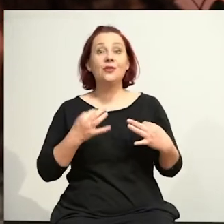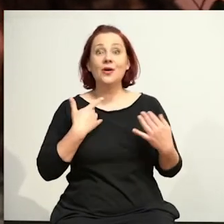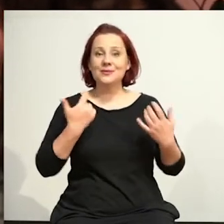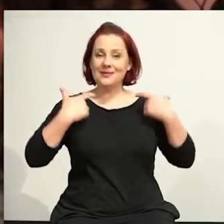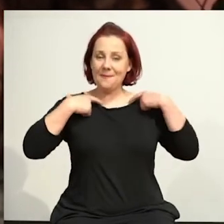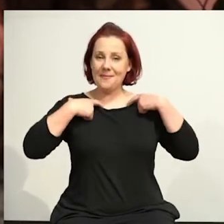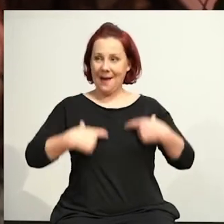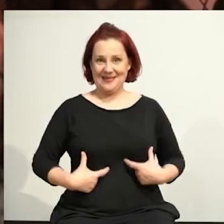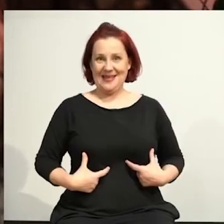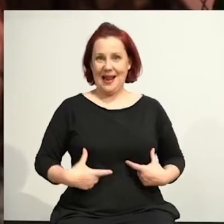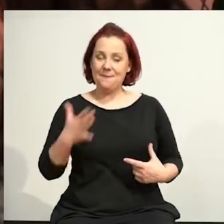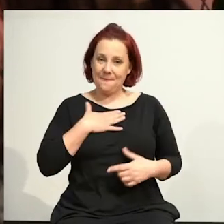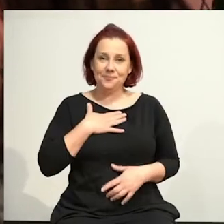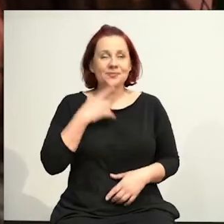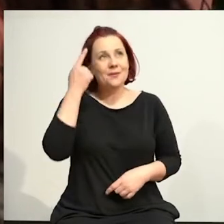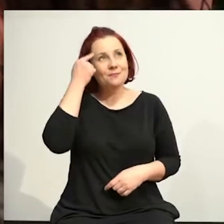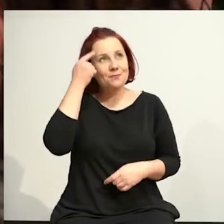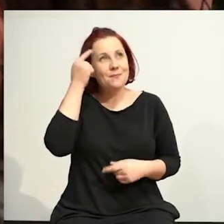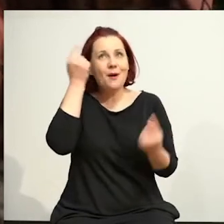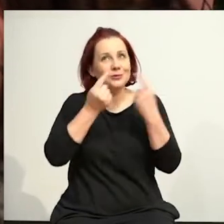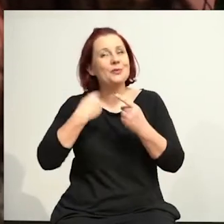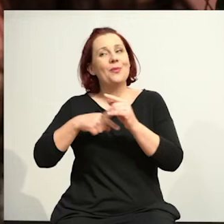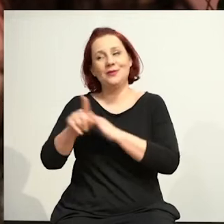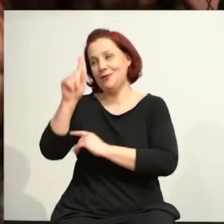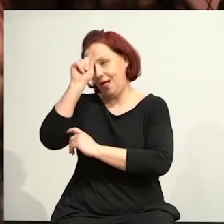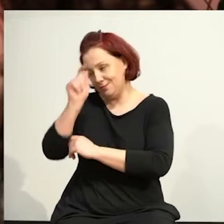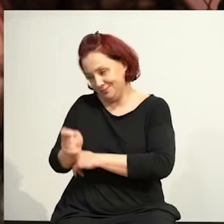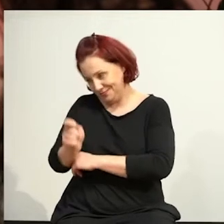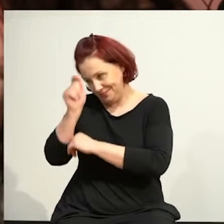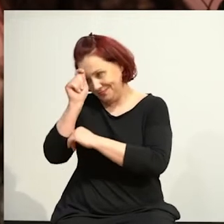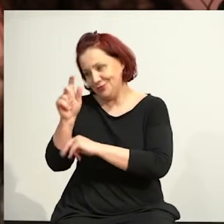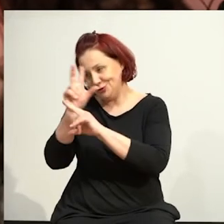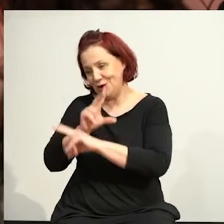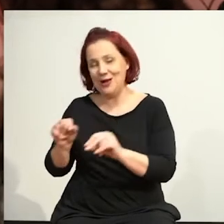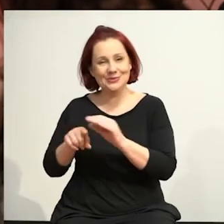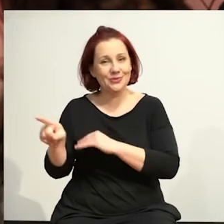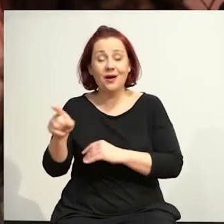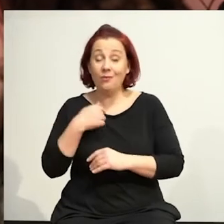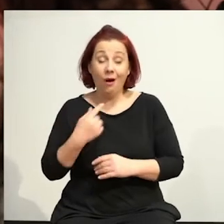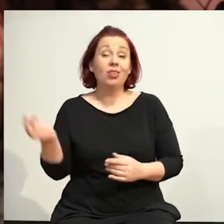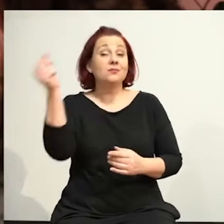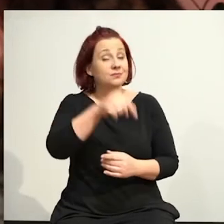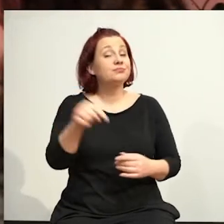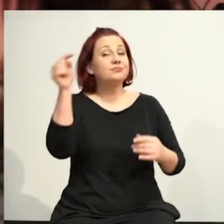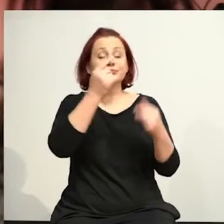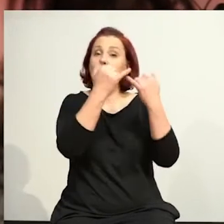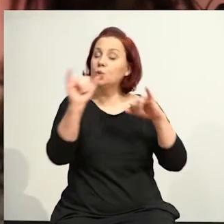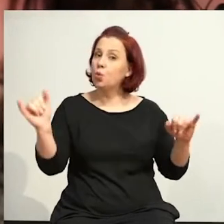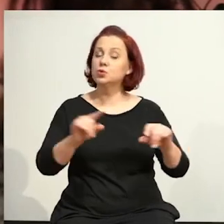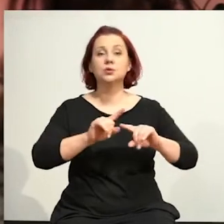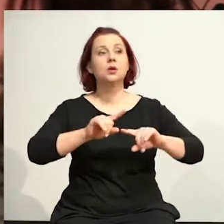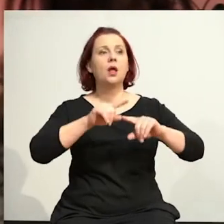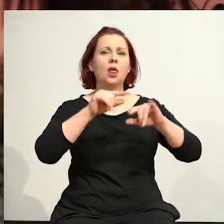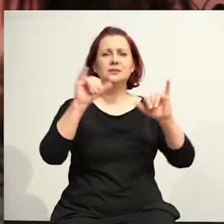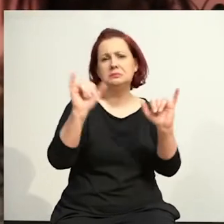kamizelkę i pomyślałam, że to będzie taki ukłon dla Norwida, który bywał na salonach, różnie był przyjmowany na